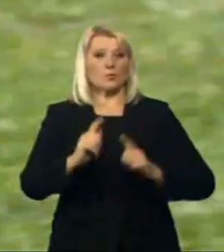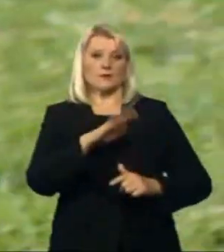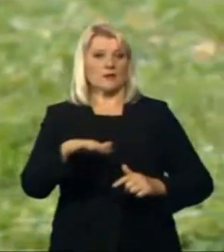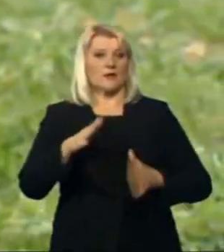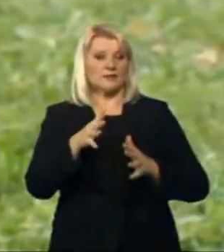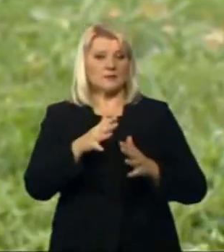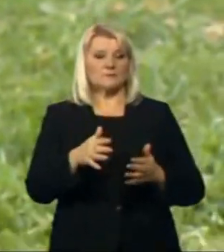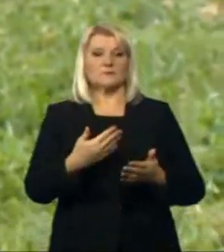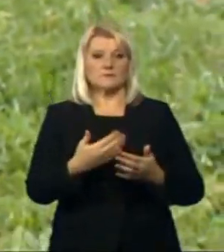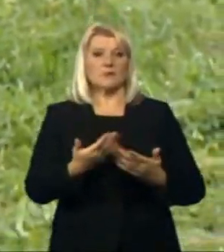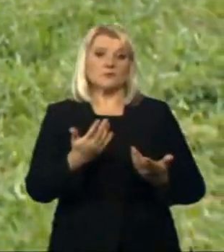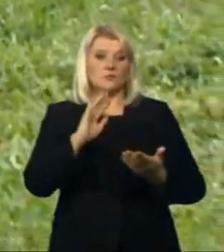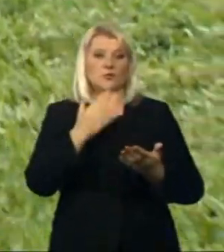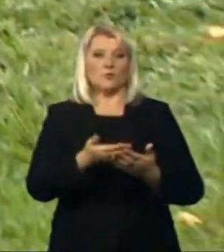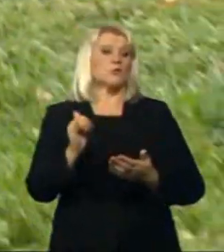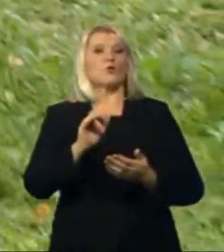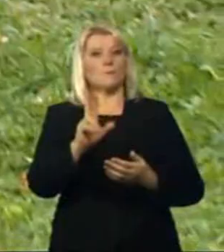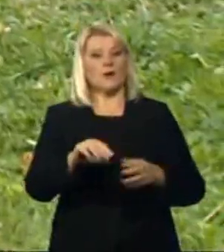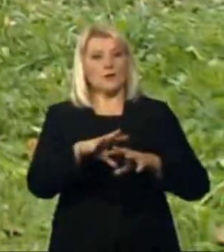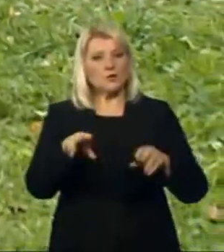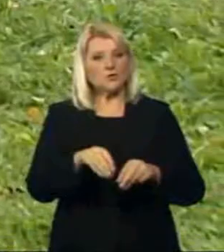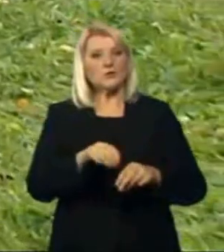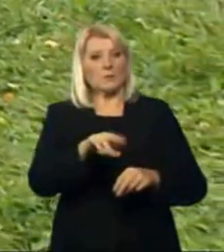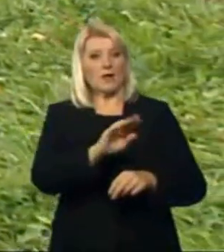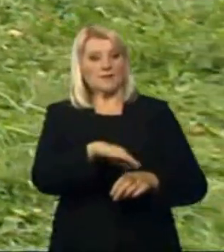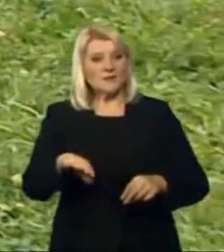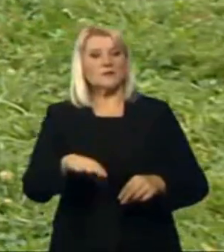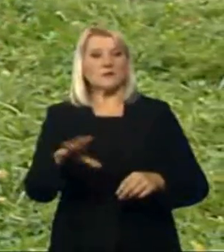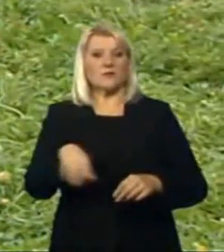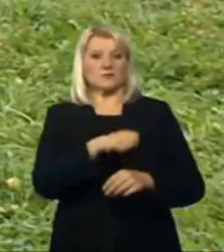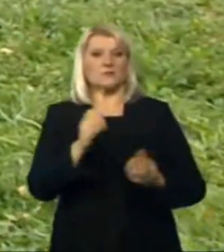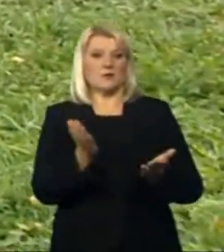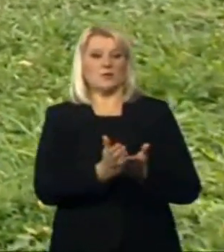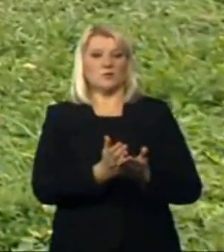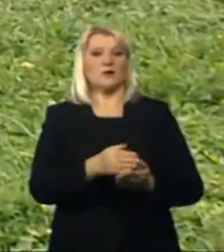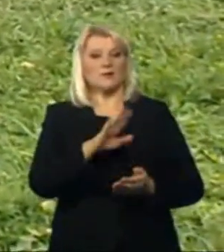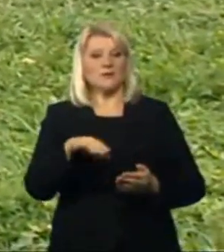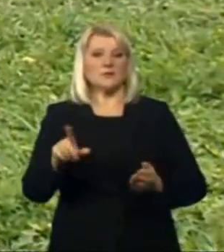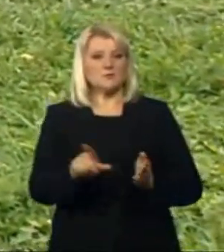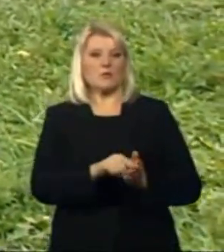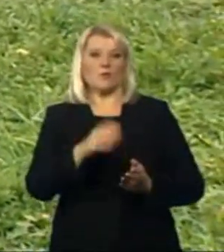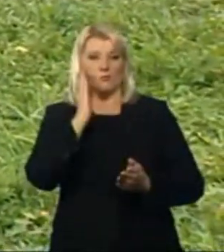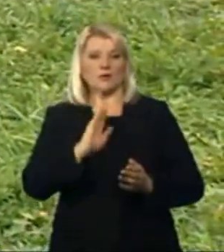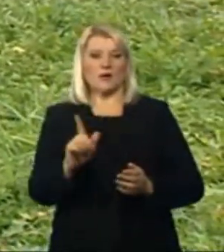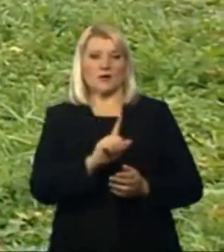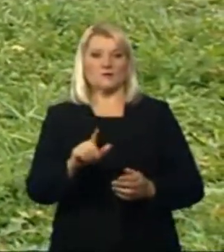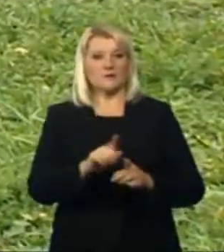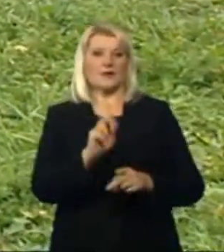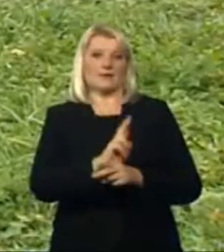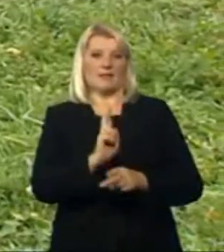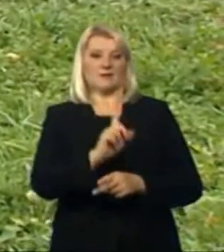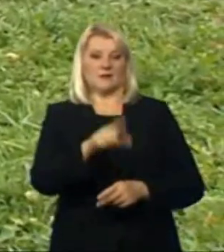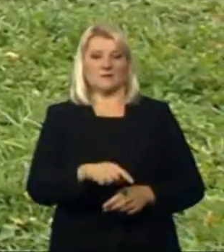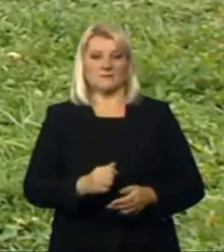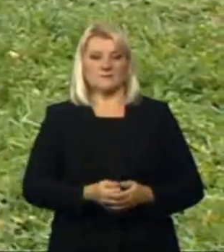děti, takže by nebylo od věcí, kdyby se ho vzala rodina, která má dětičky, které by jistě miloval, ale i